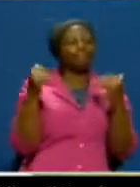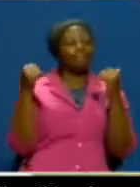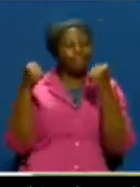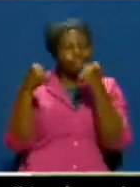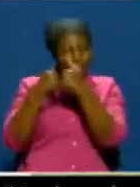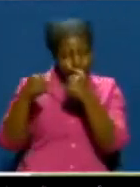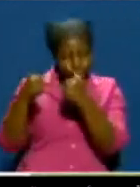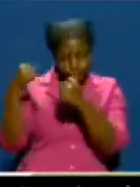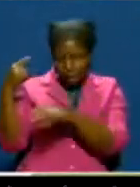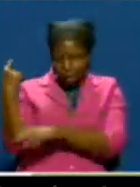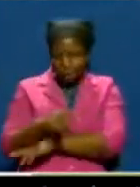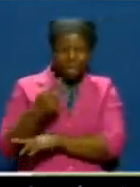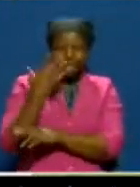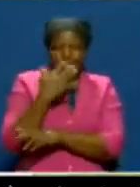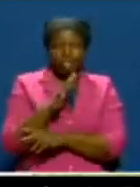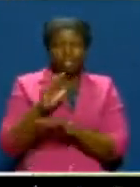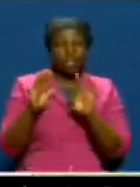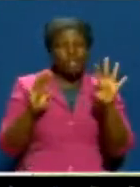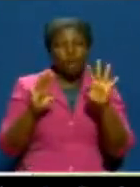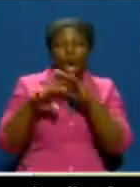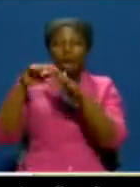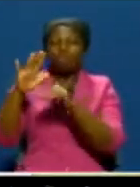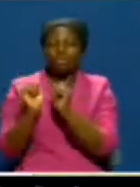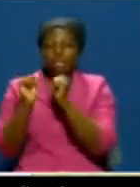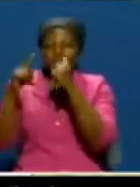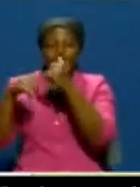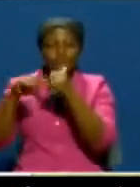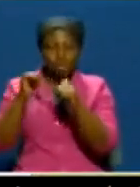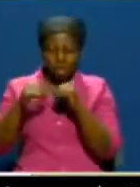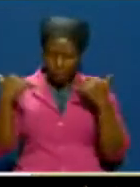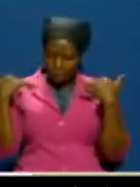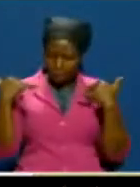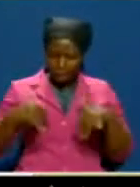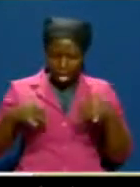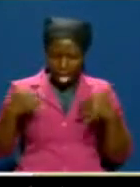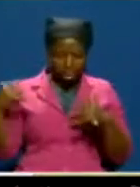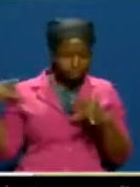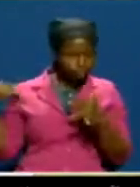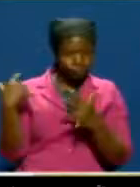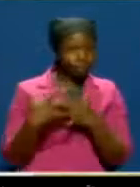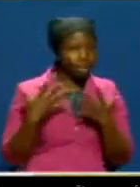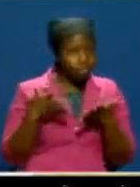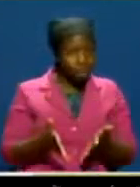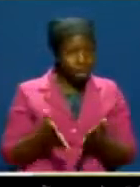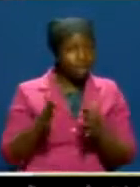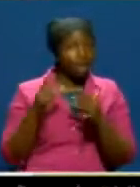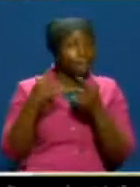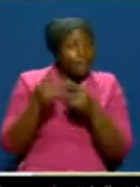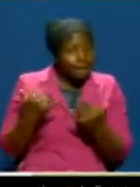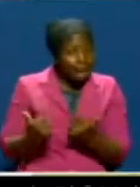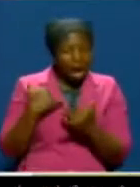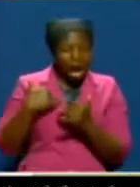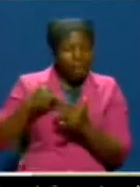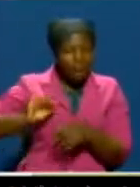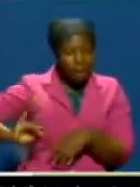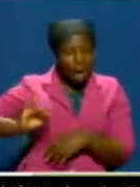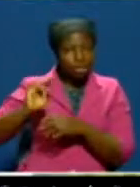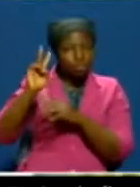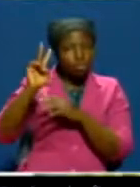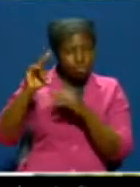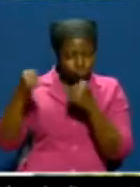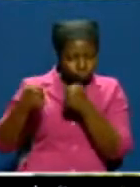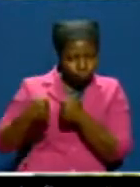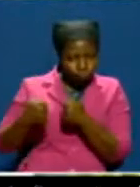katika michuano 4 kati ya 16 iliyocheza kufikia sasa. Hata hivyo, ina upungufu wa mechi 2 ambayo